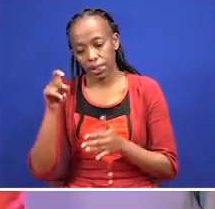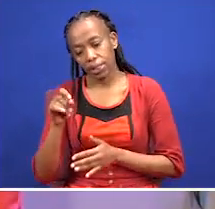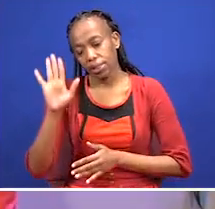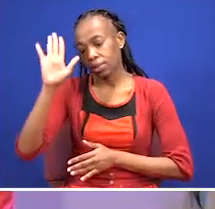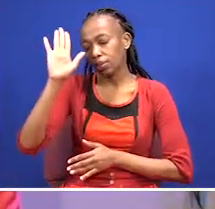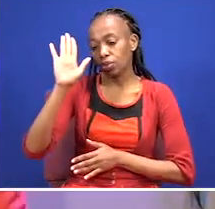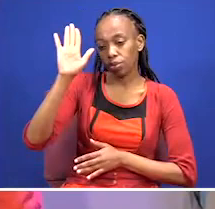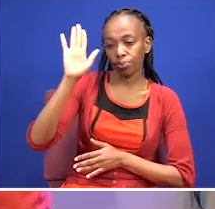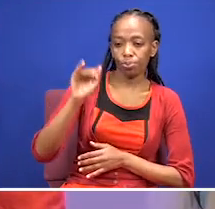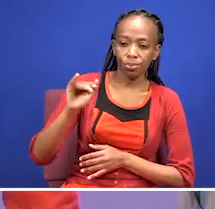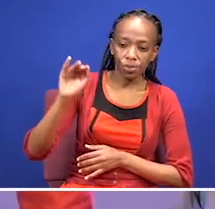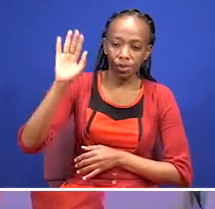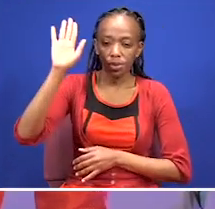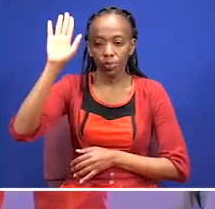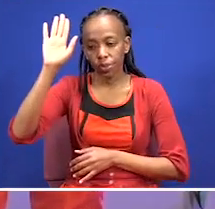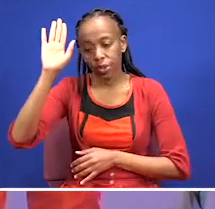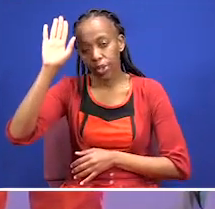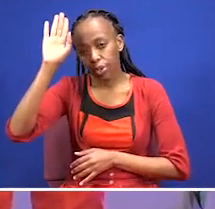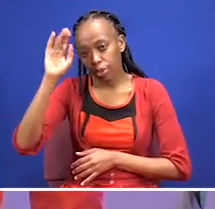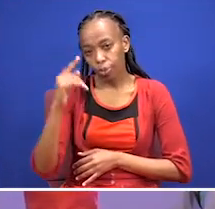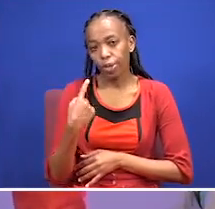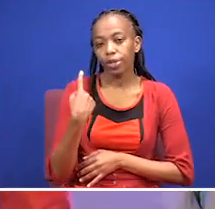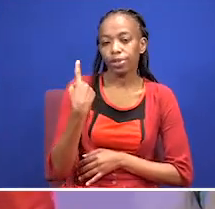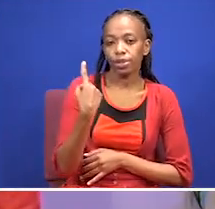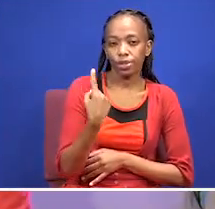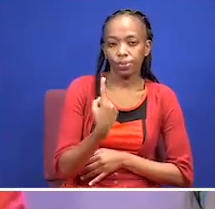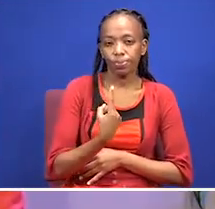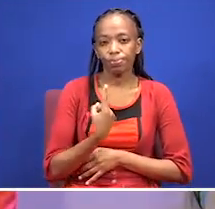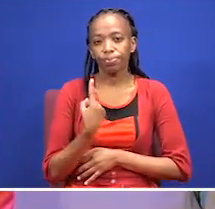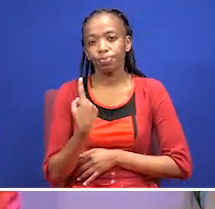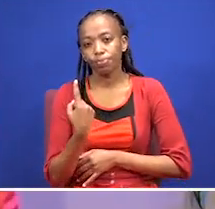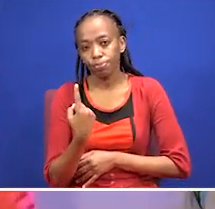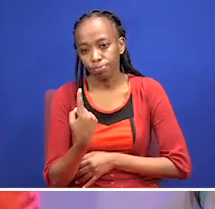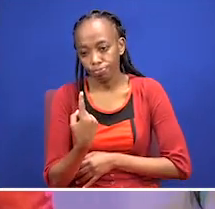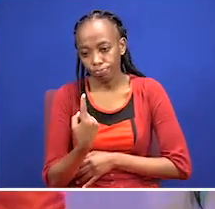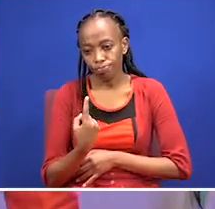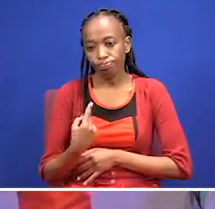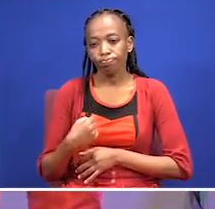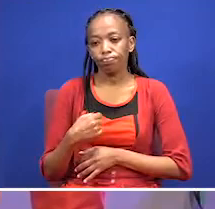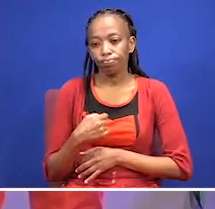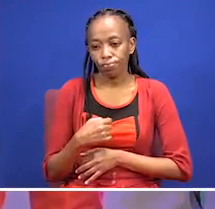Niwewe tu